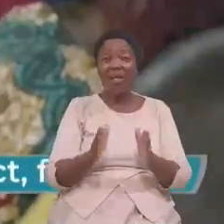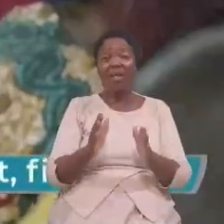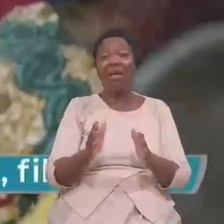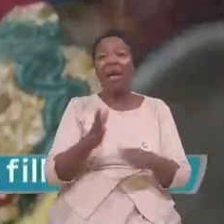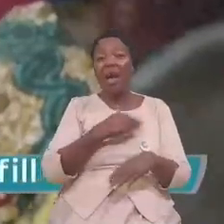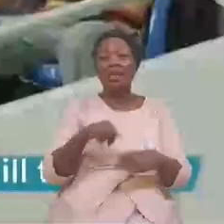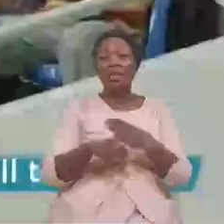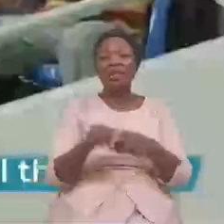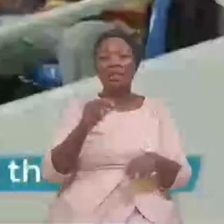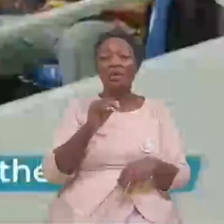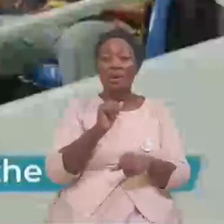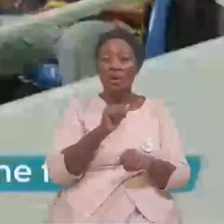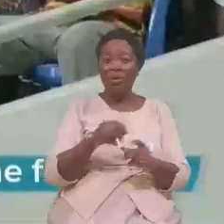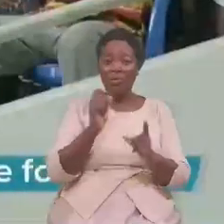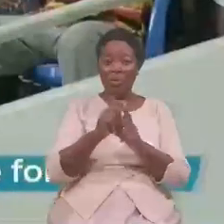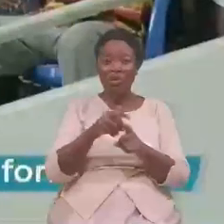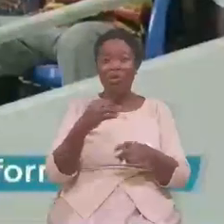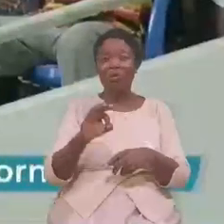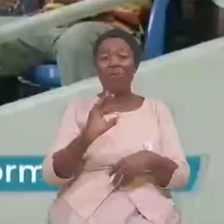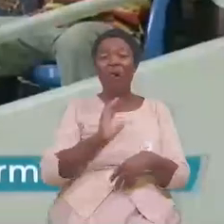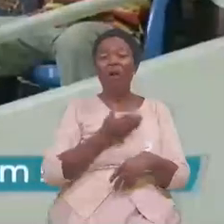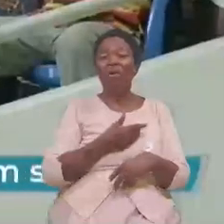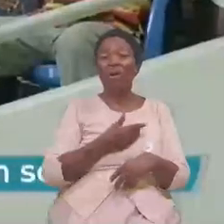dans le Seigneur, les témoignages sont si nombreux.